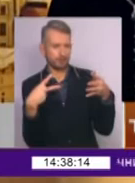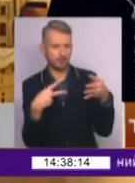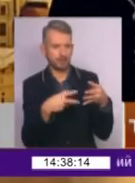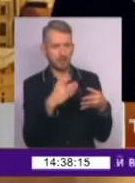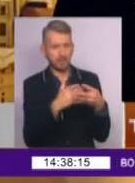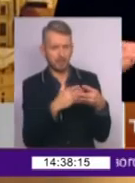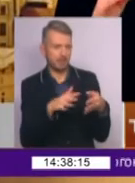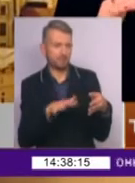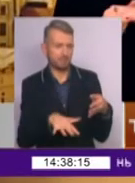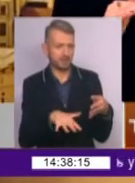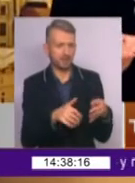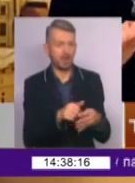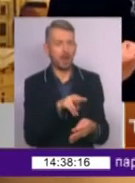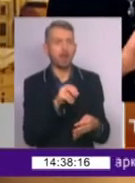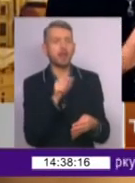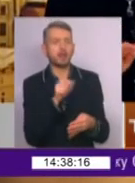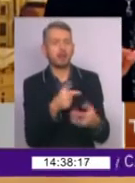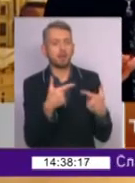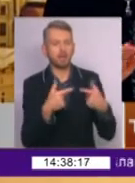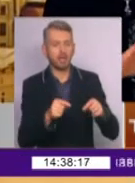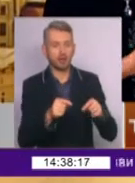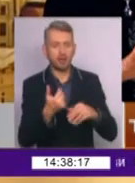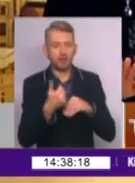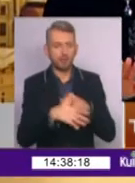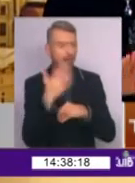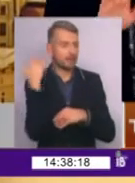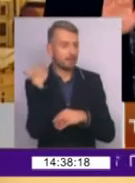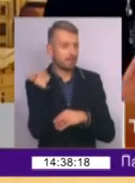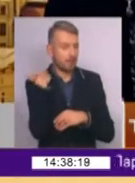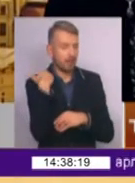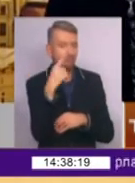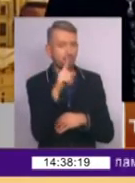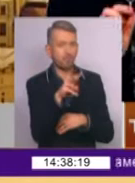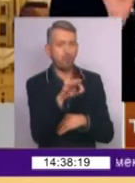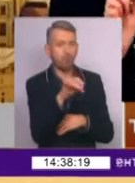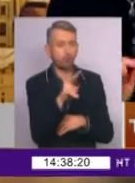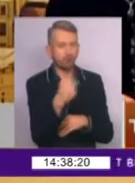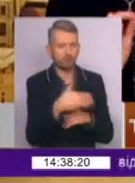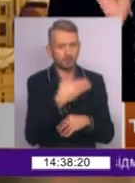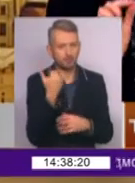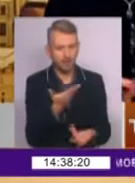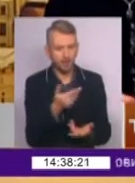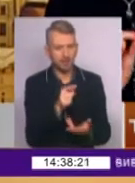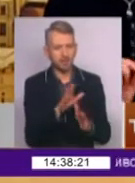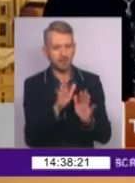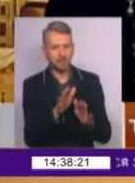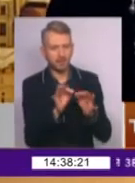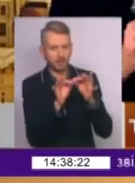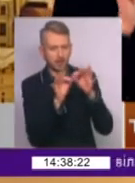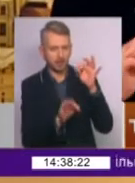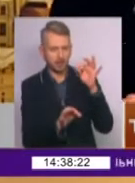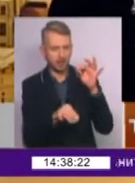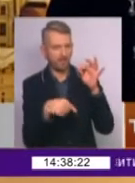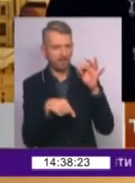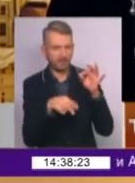декілька місць, але це там, де вже спинний мозок вже не існує, там тільки маленький такий